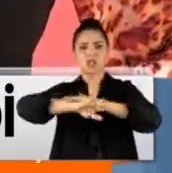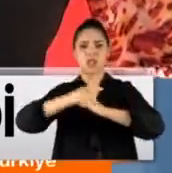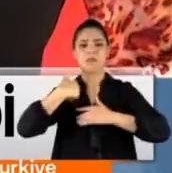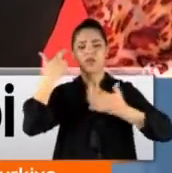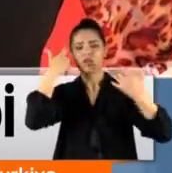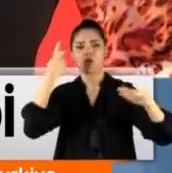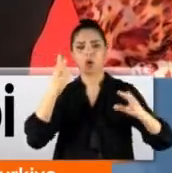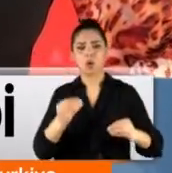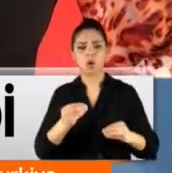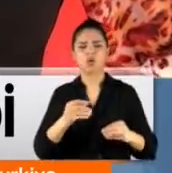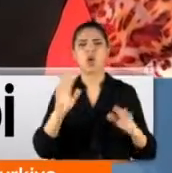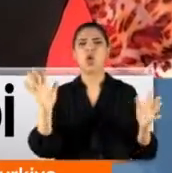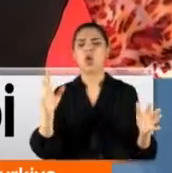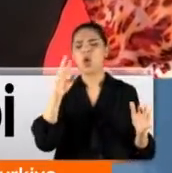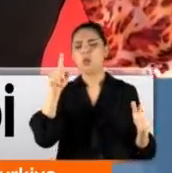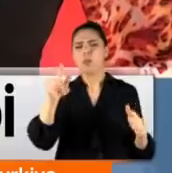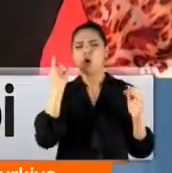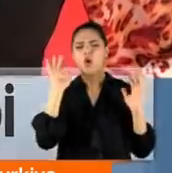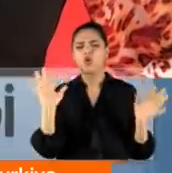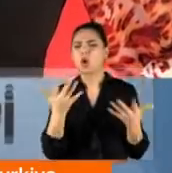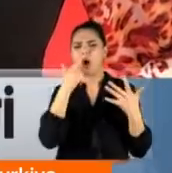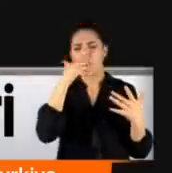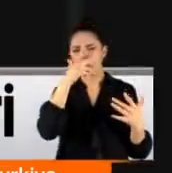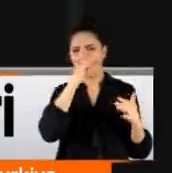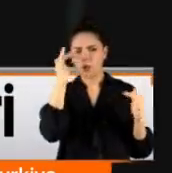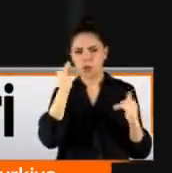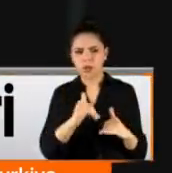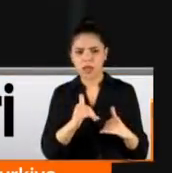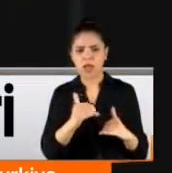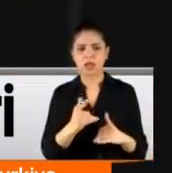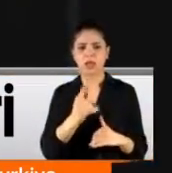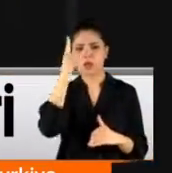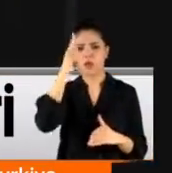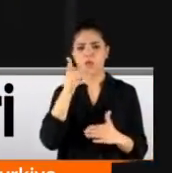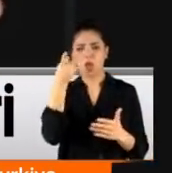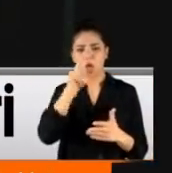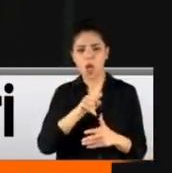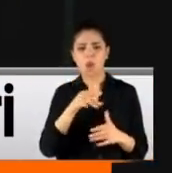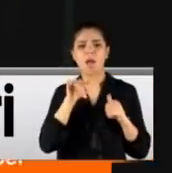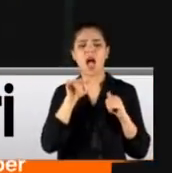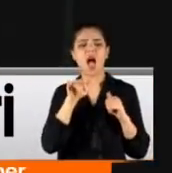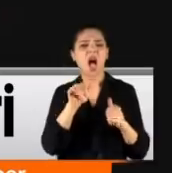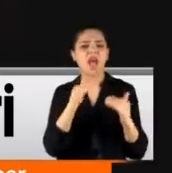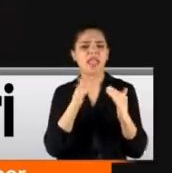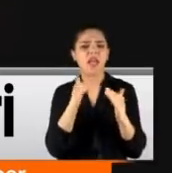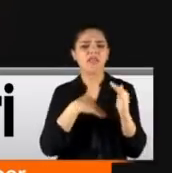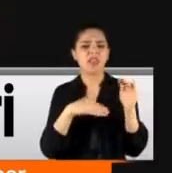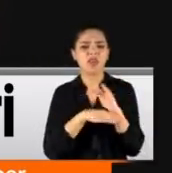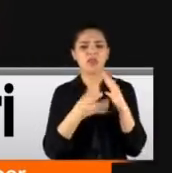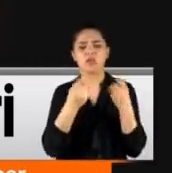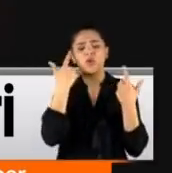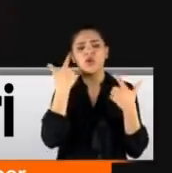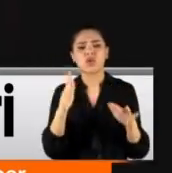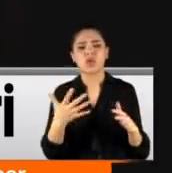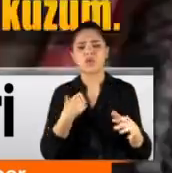olduk. Garip bir koku geldi. Koku gelinceye kadar zaten haberimiz yokmuş. Cenazeyle aynı evde yaşamışız 4,5 ay. Çok Çok şaşırdım.